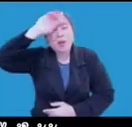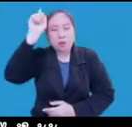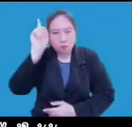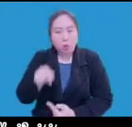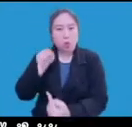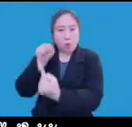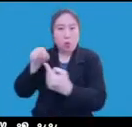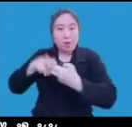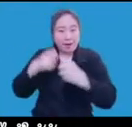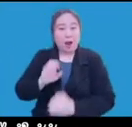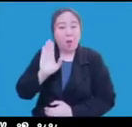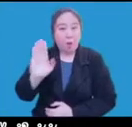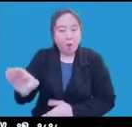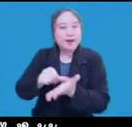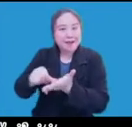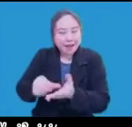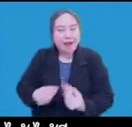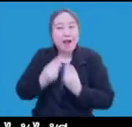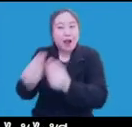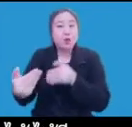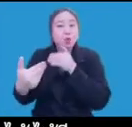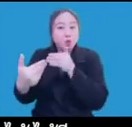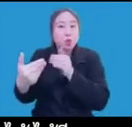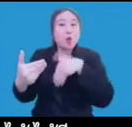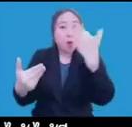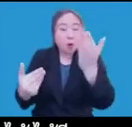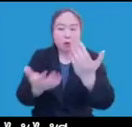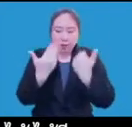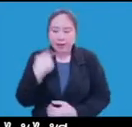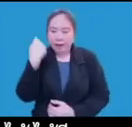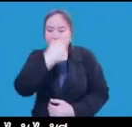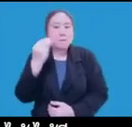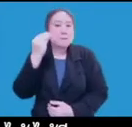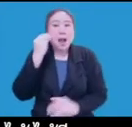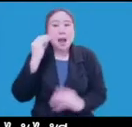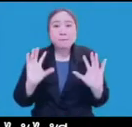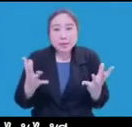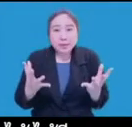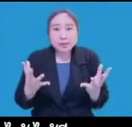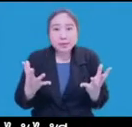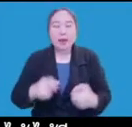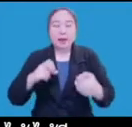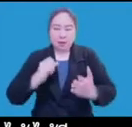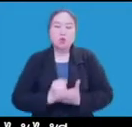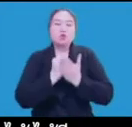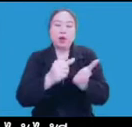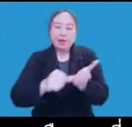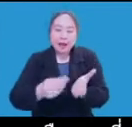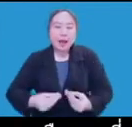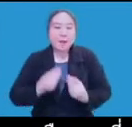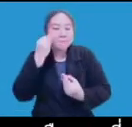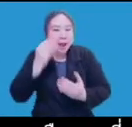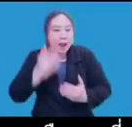ามอาการก็คือให้ยาแก้ปวดและรักษาตามอาการก่อนเพราะนั้นคนไม่มีบ้านนะคะก็จะถูกแก้ไขเรื่องทำให้มีบ้าน